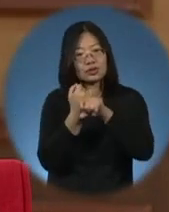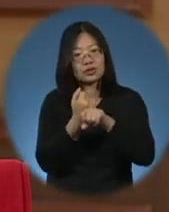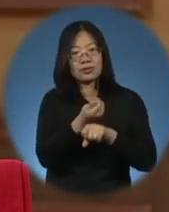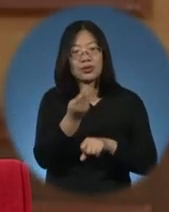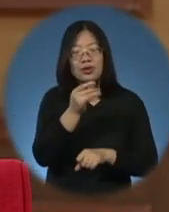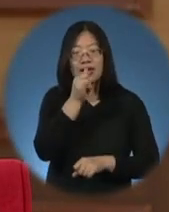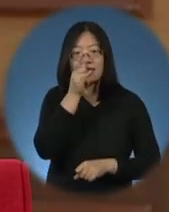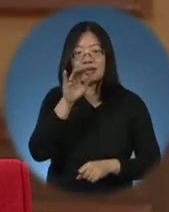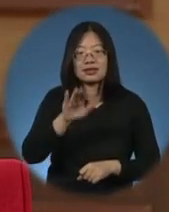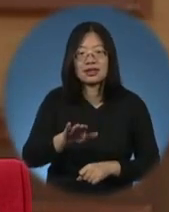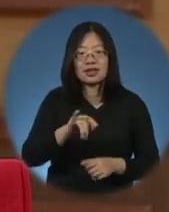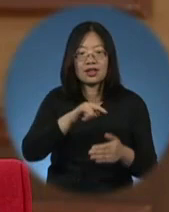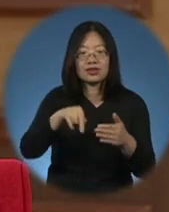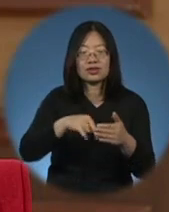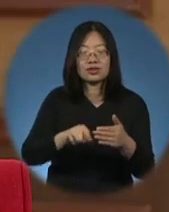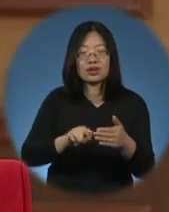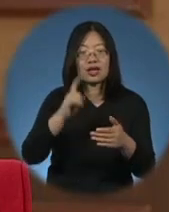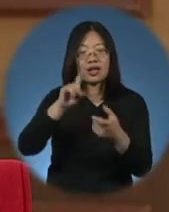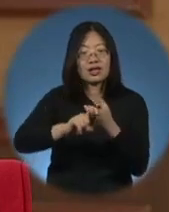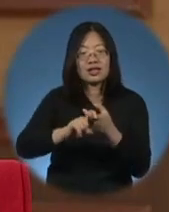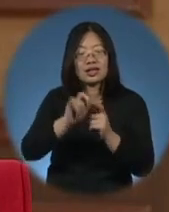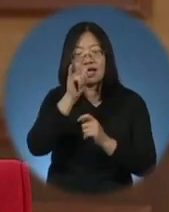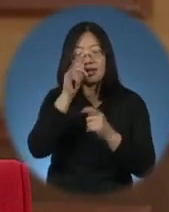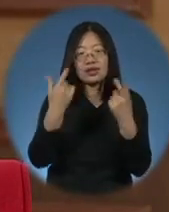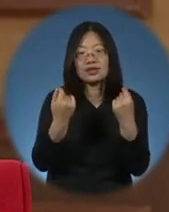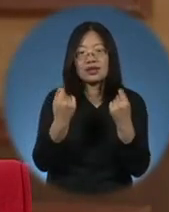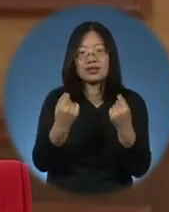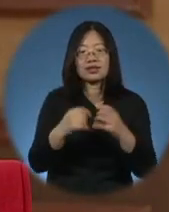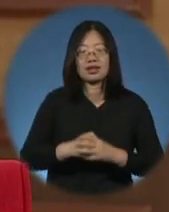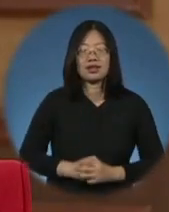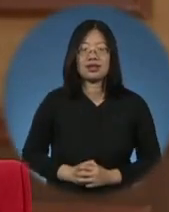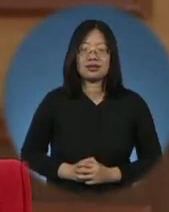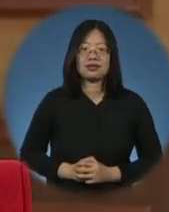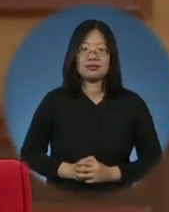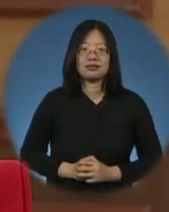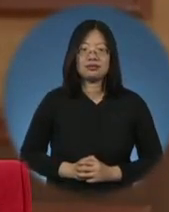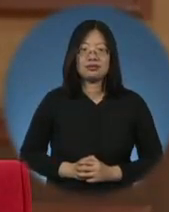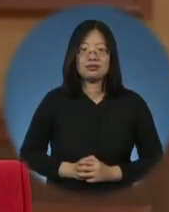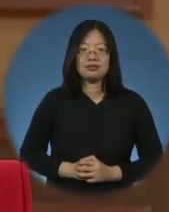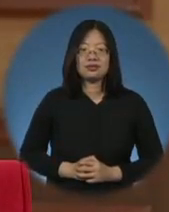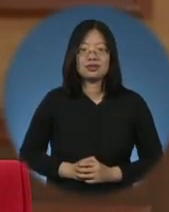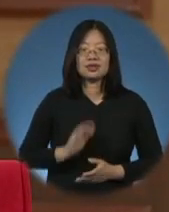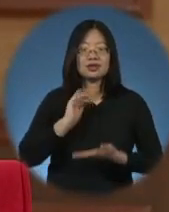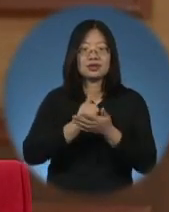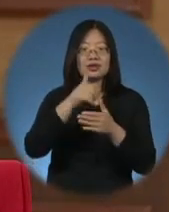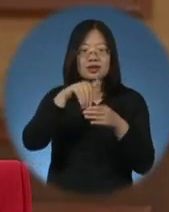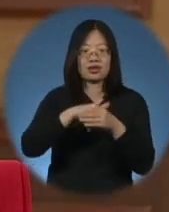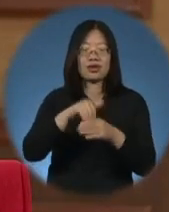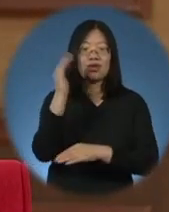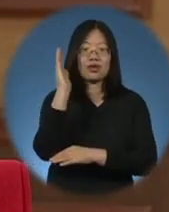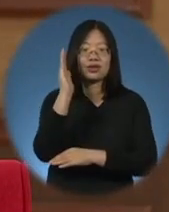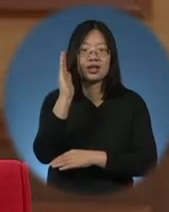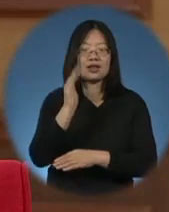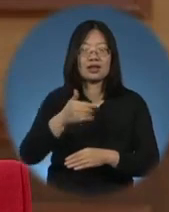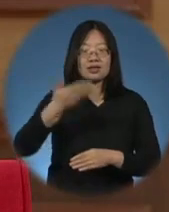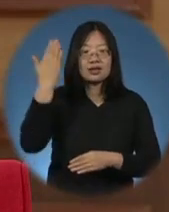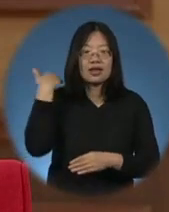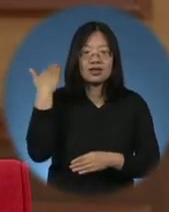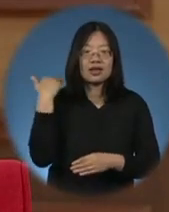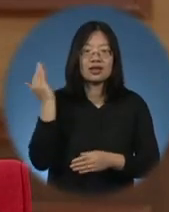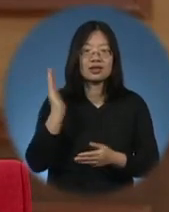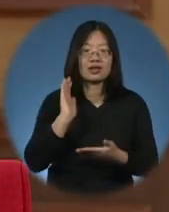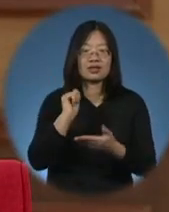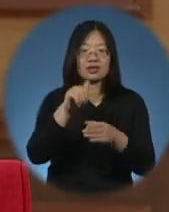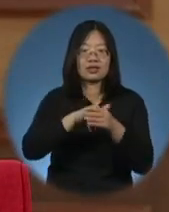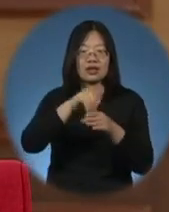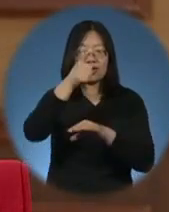몇 개 있는데요. 그 중에 아마 관심 있을 것 같은데, 있으실 것도 같은데, 그 대통령 선거 얘기예요. 네. 대통령 과거에 대통령